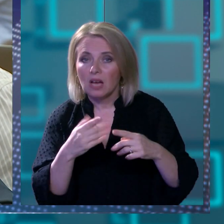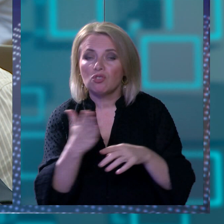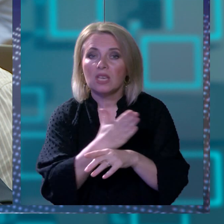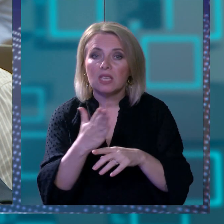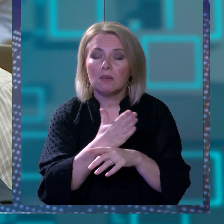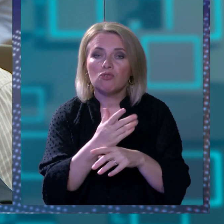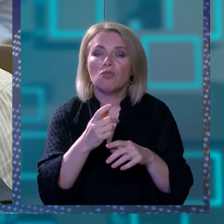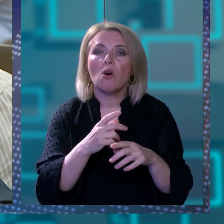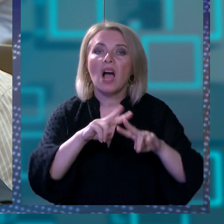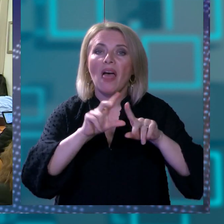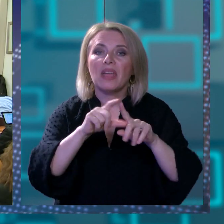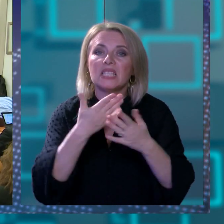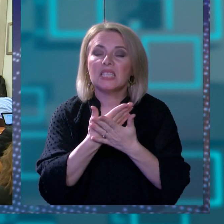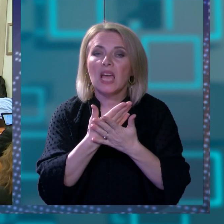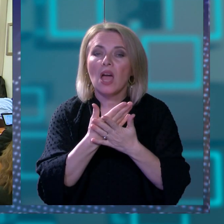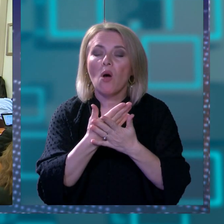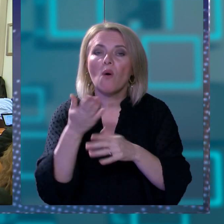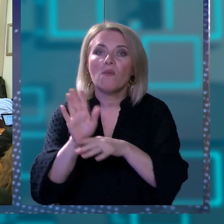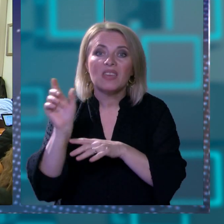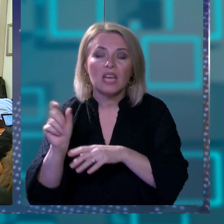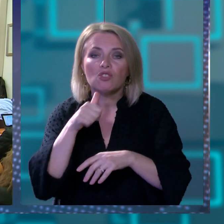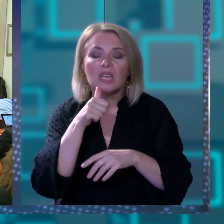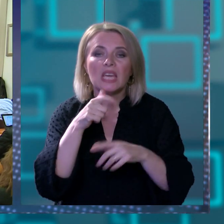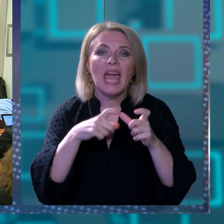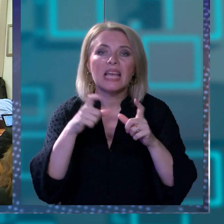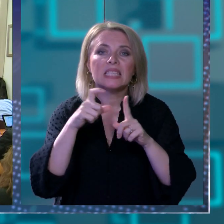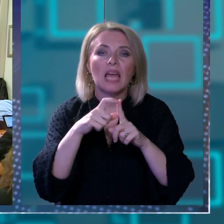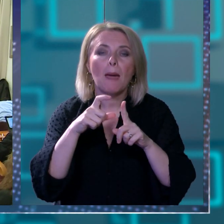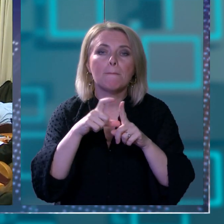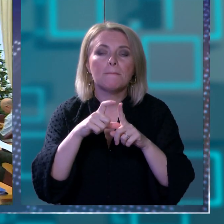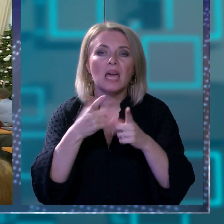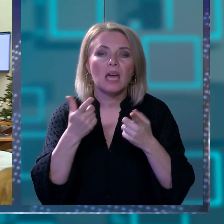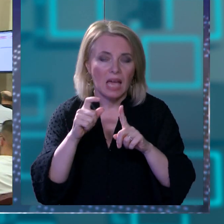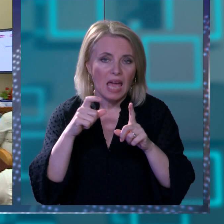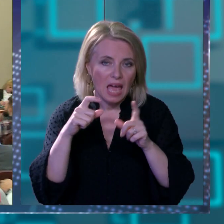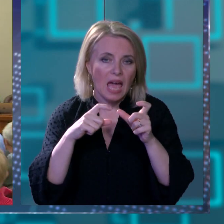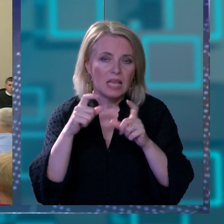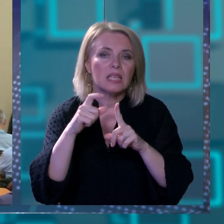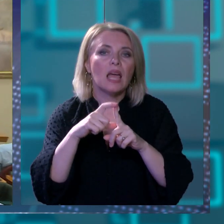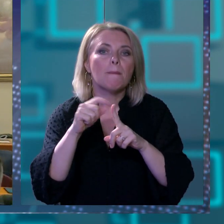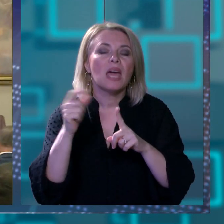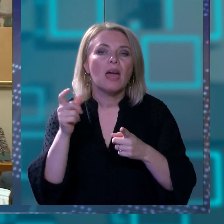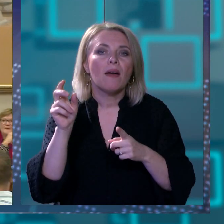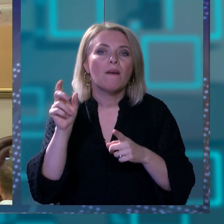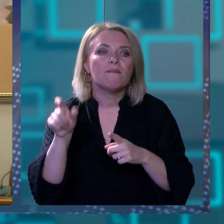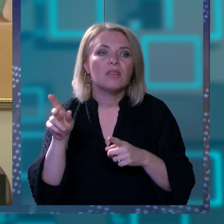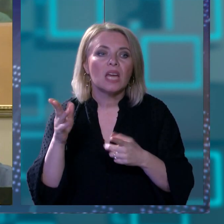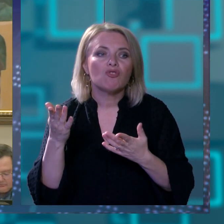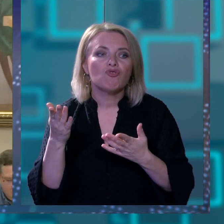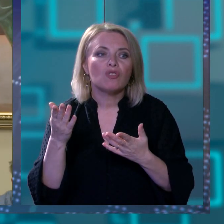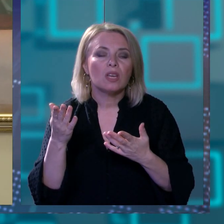HDZ-ovog i SDP-ovog vijećnika. Pa jeste li mogli otići vi? Ne znam, malo, pomaknu se